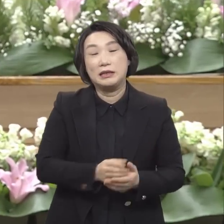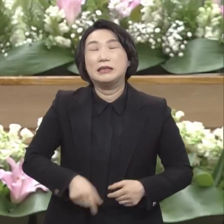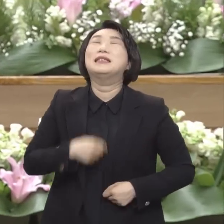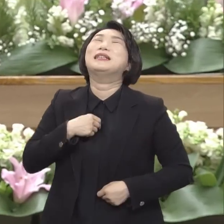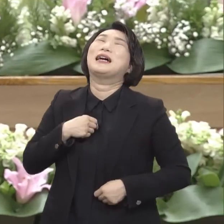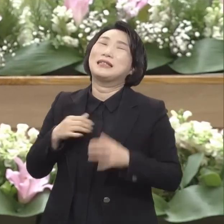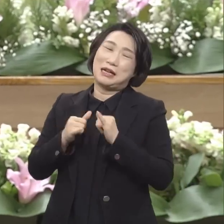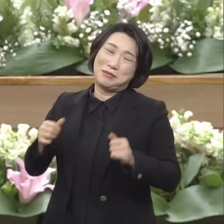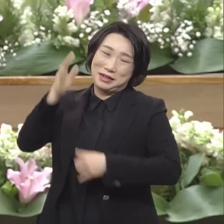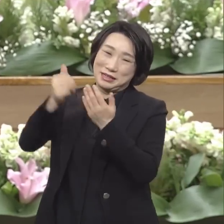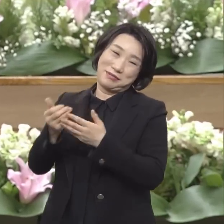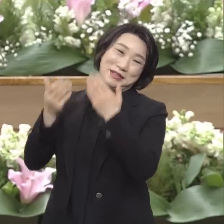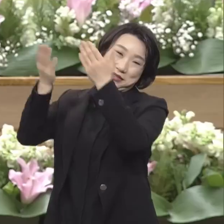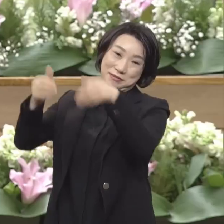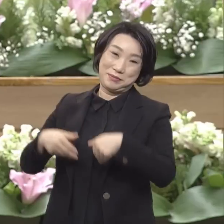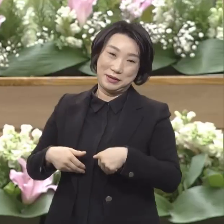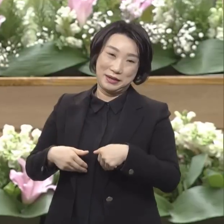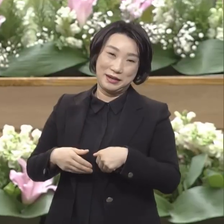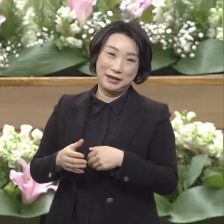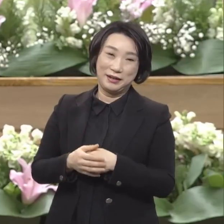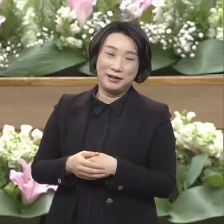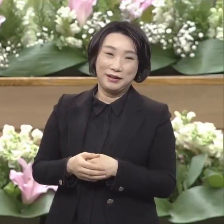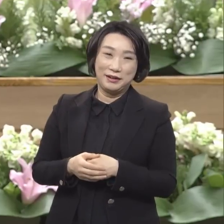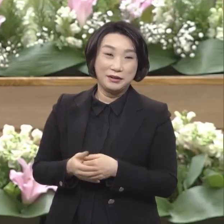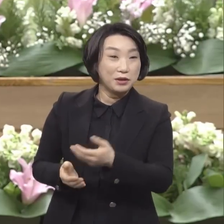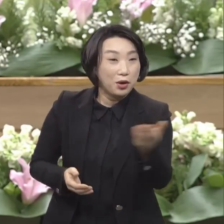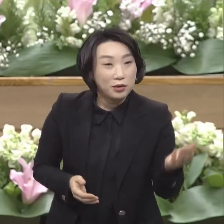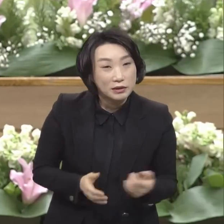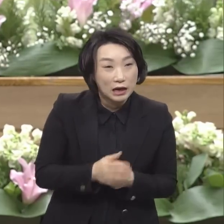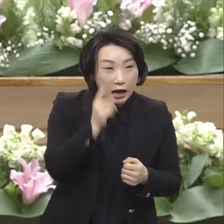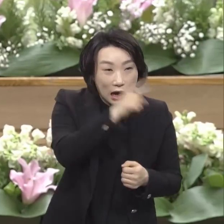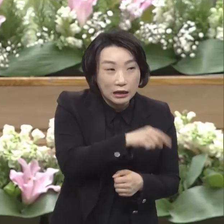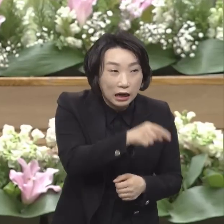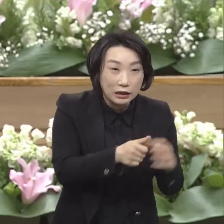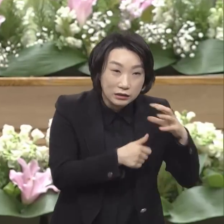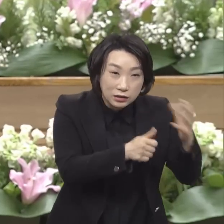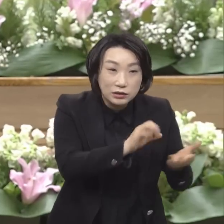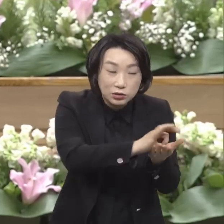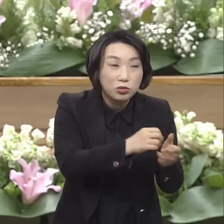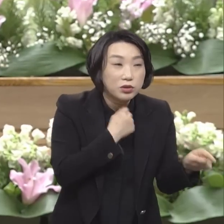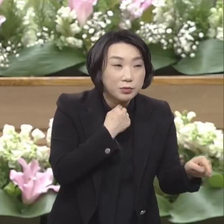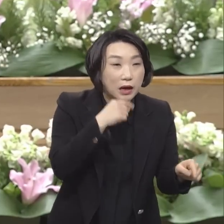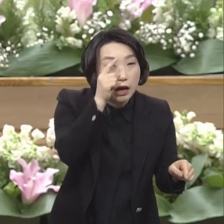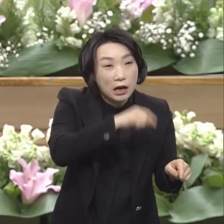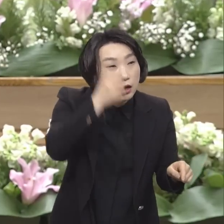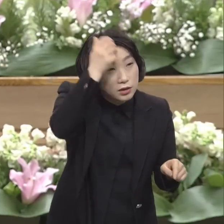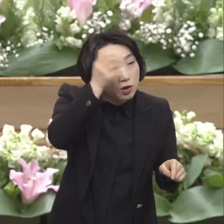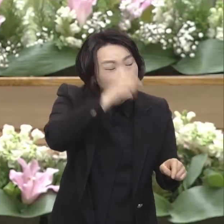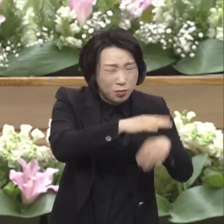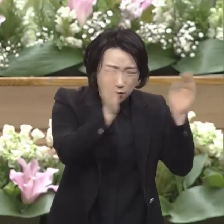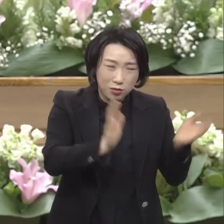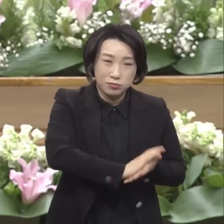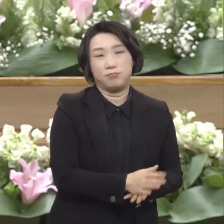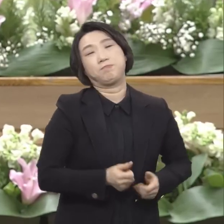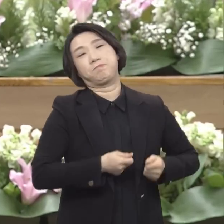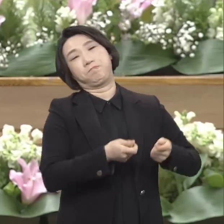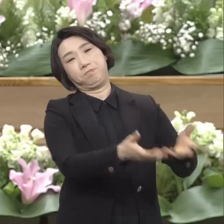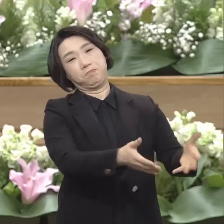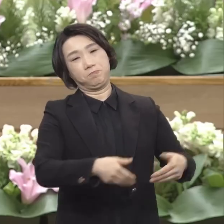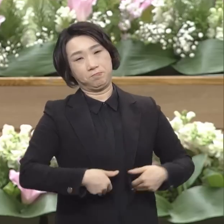의의 병기로 하나님께 드려서 너희를 불의의 병기로 쓰고자 하는 악한 영들을 때려